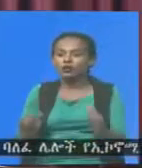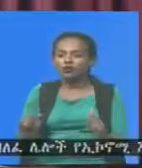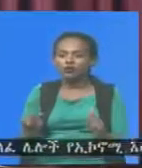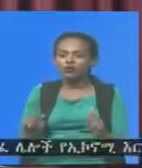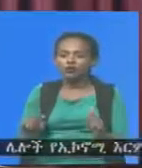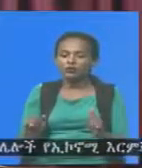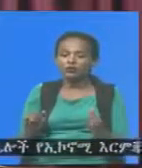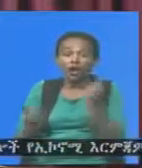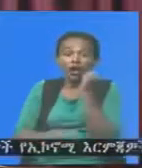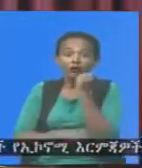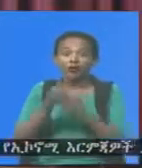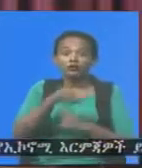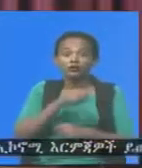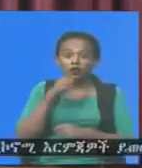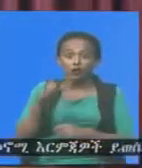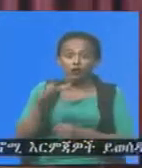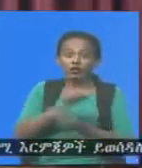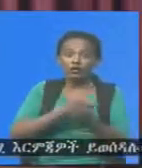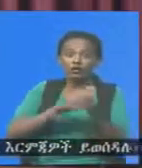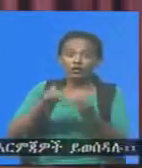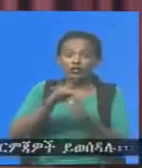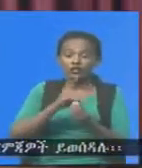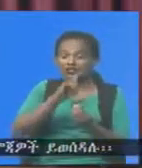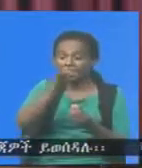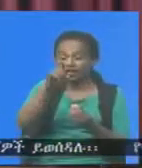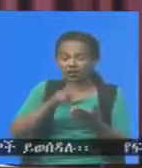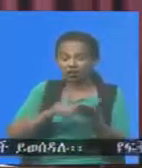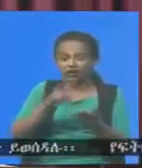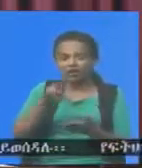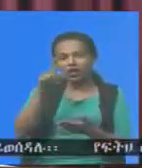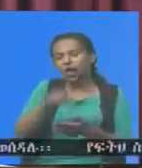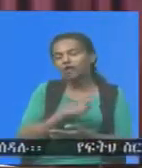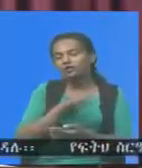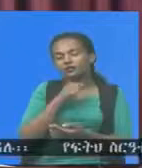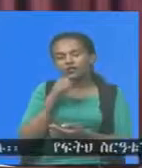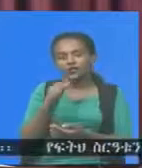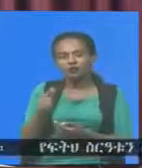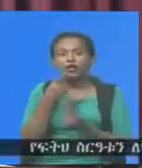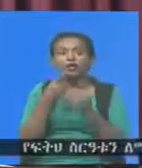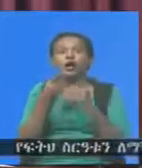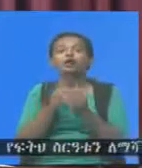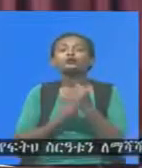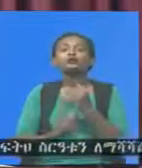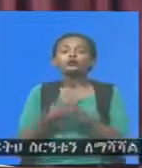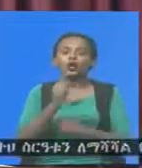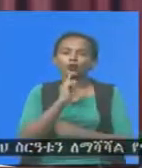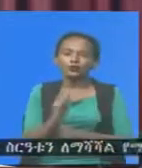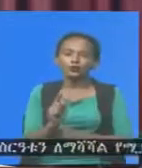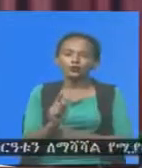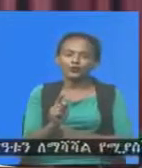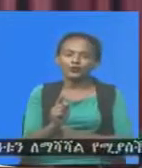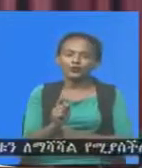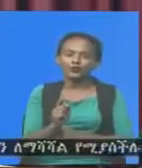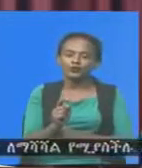አያስፈልግም። የክልል ጥያቄ ማንሳት መጋደል አይፈልግም። መነጋገር ብቻ ነው የሚፈልገው።